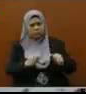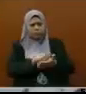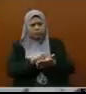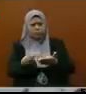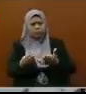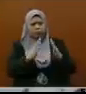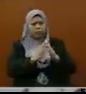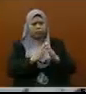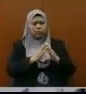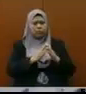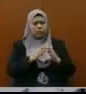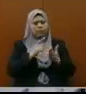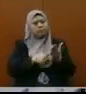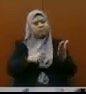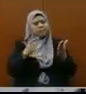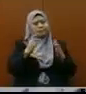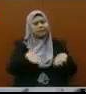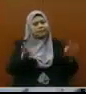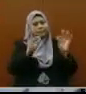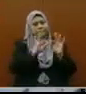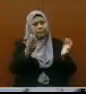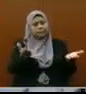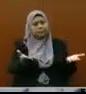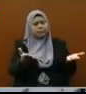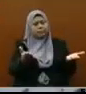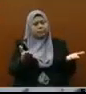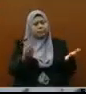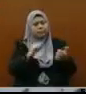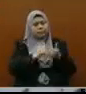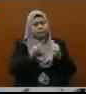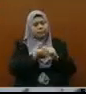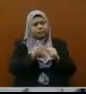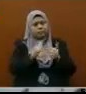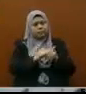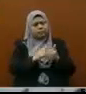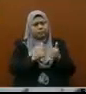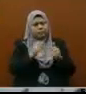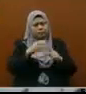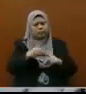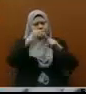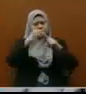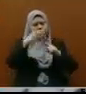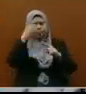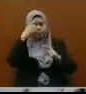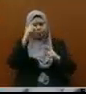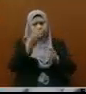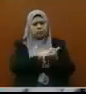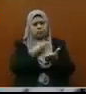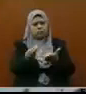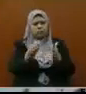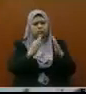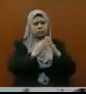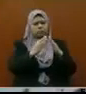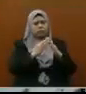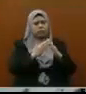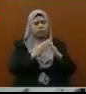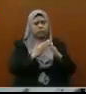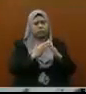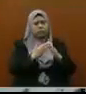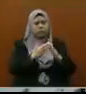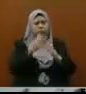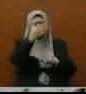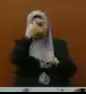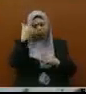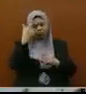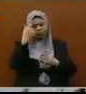yang paling memberikan masalah ataupun kekangan kepada pemilikan rumah adalah akses kepada pembiayaan